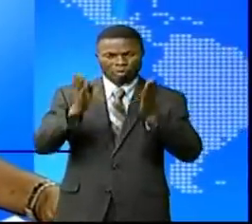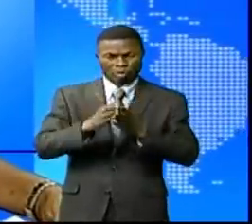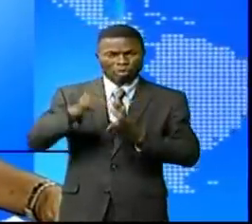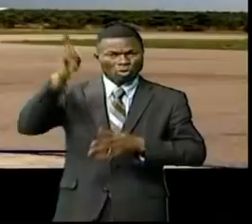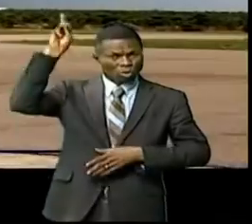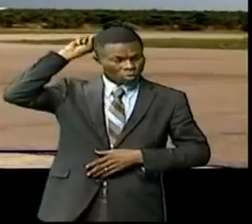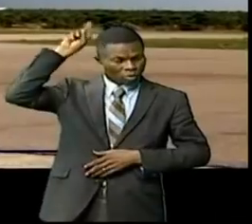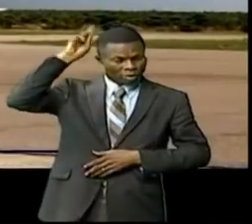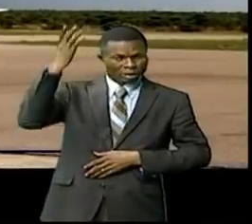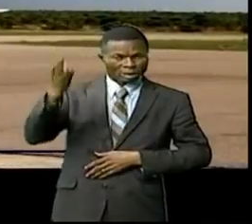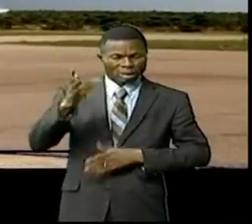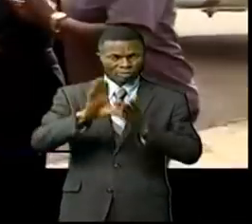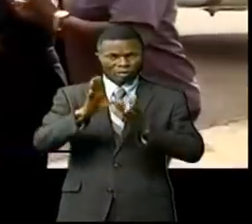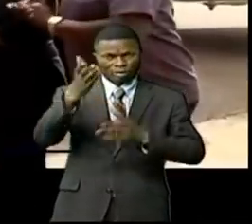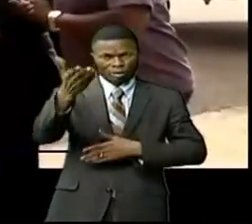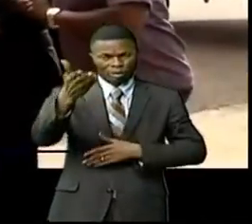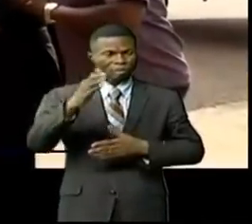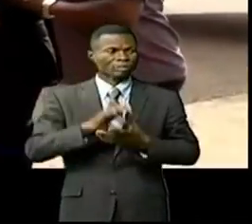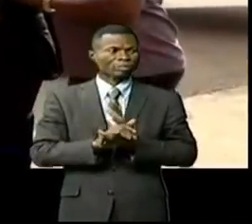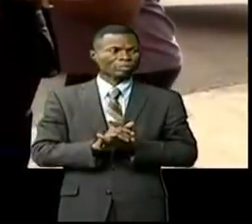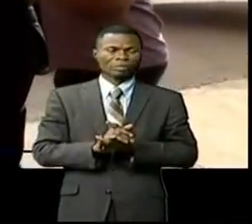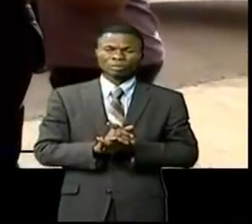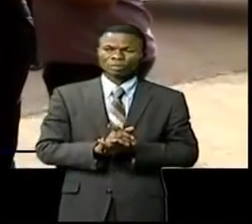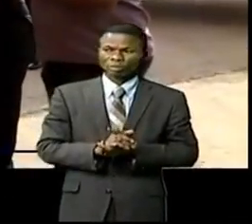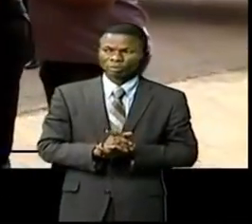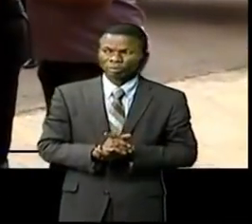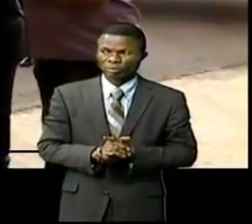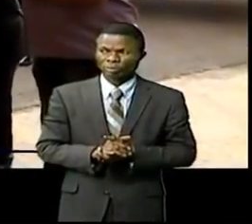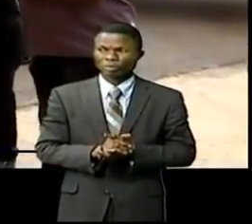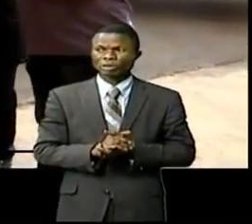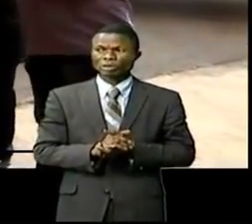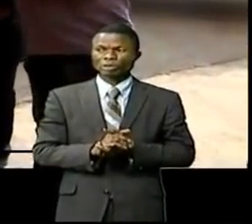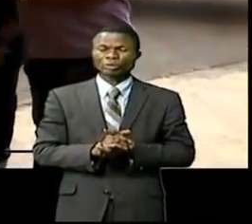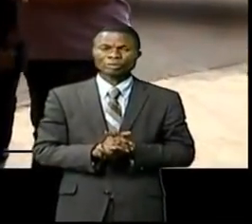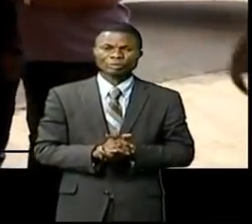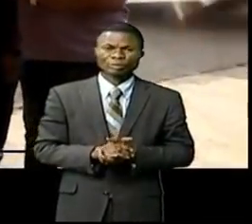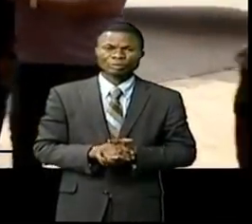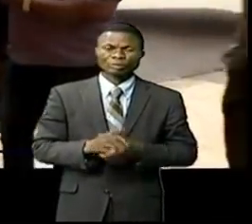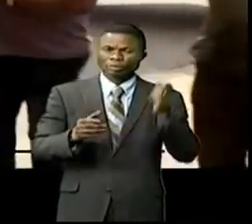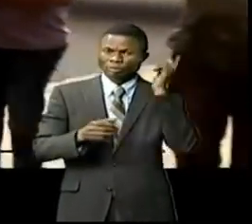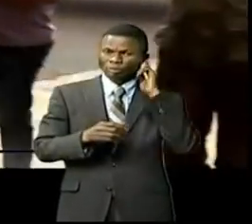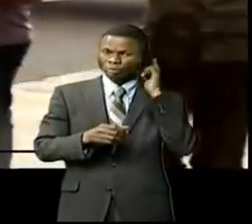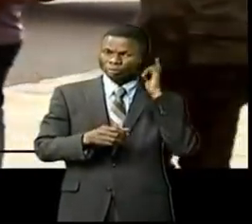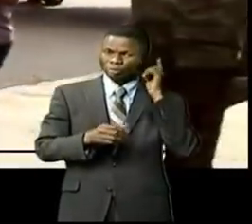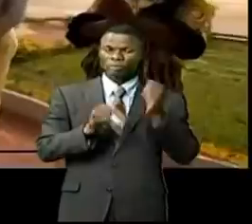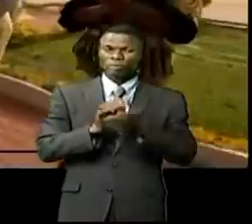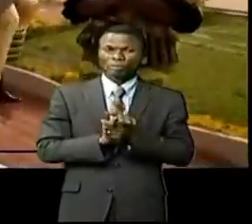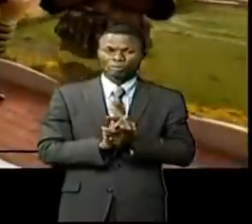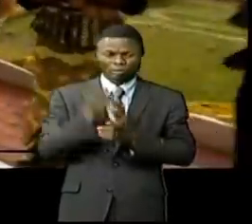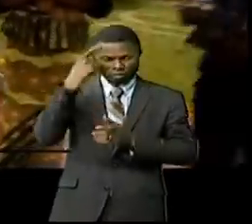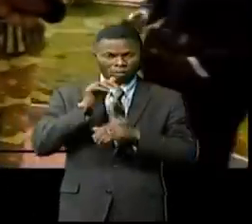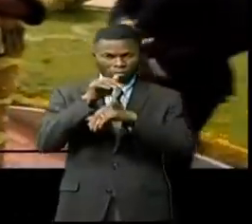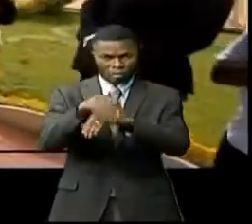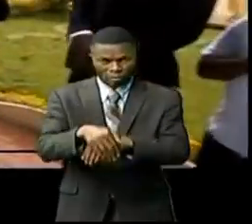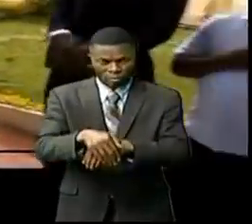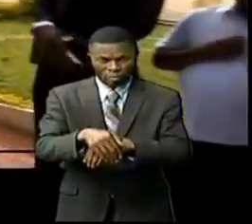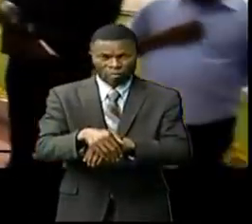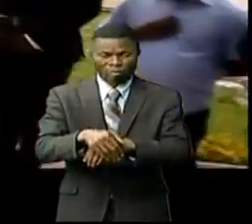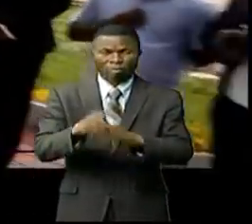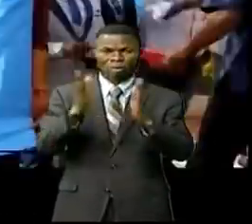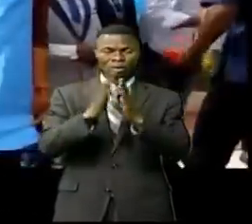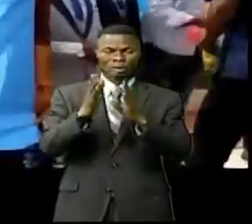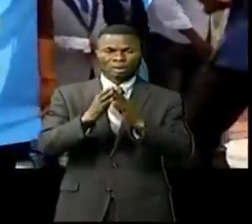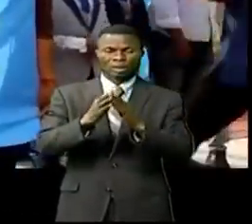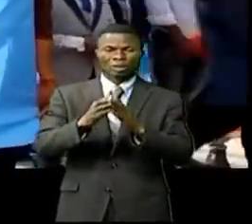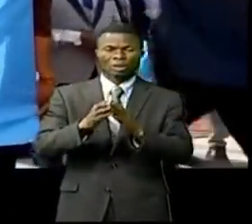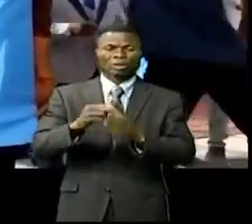Reportage. A regagné le Lualaba, Fifi Masuka Saini était à Kinshasa pour participer à la 10e commission mixte